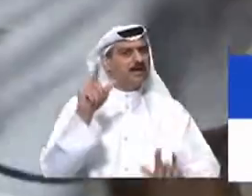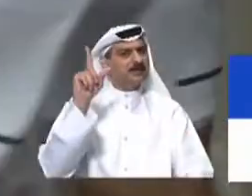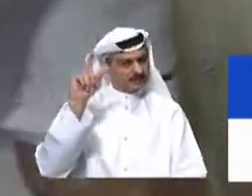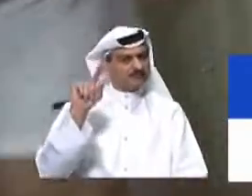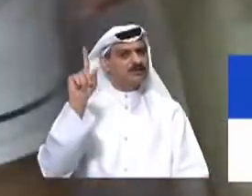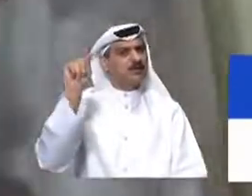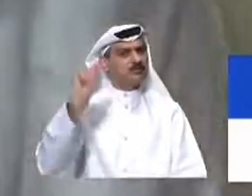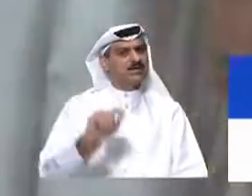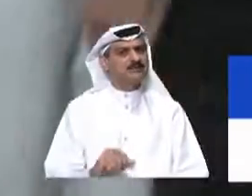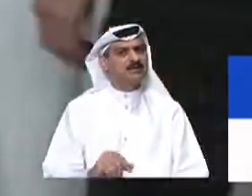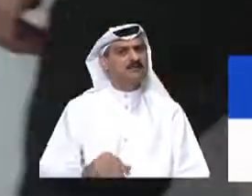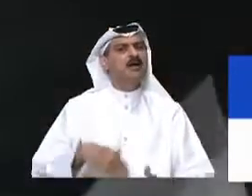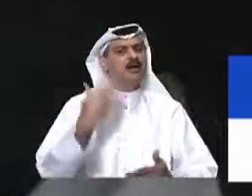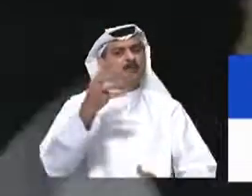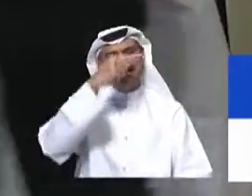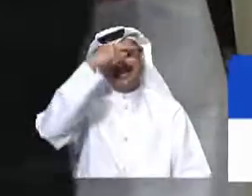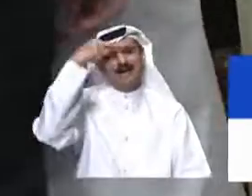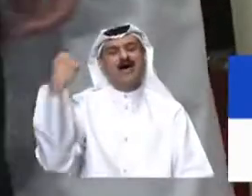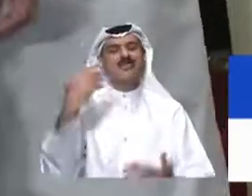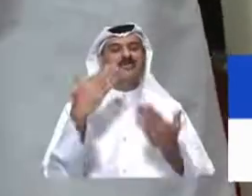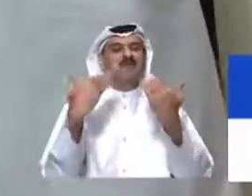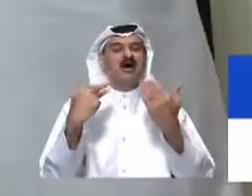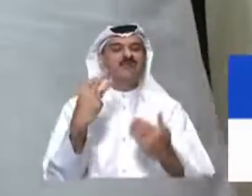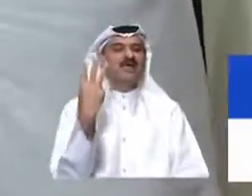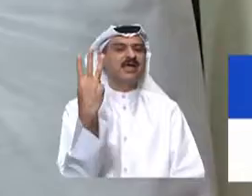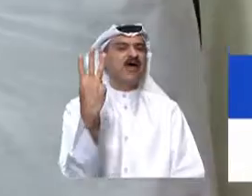حالفنا الحظ اول 3 ايام.